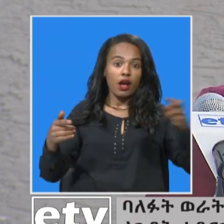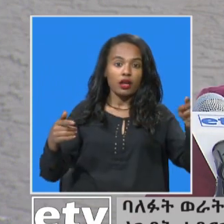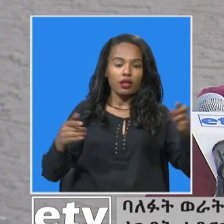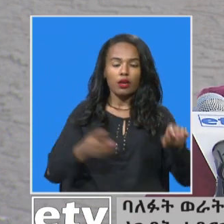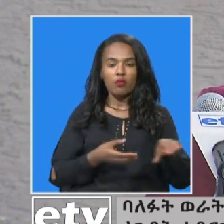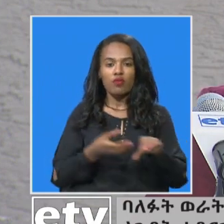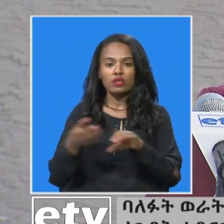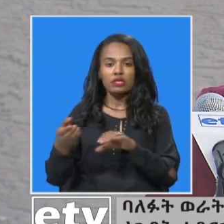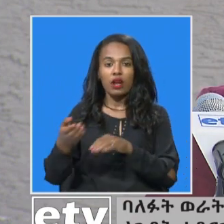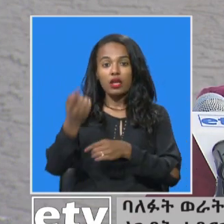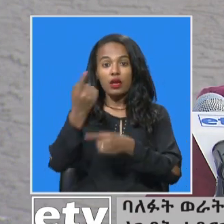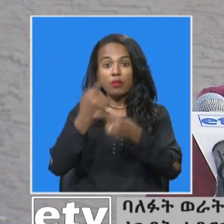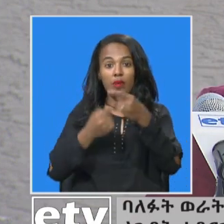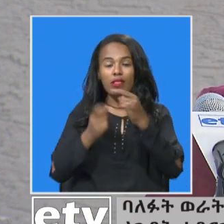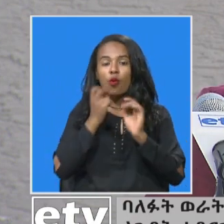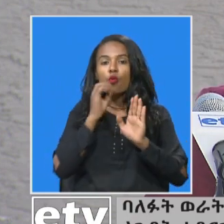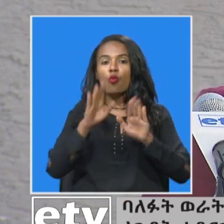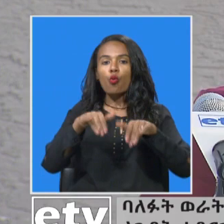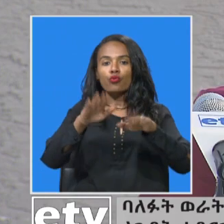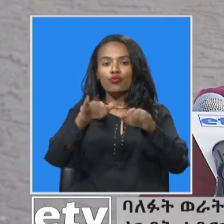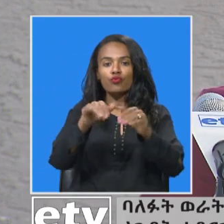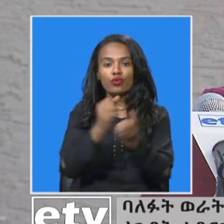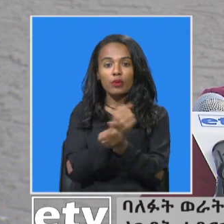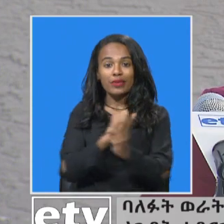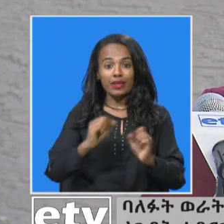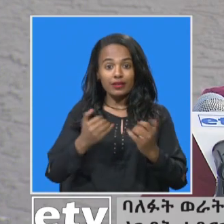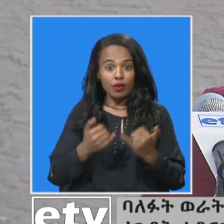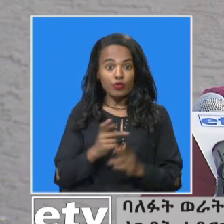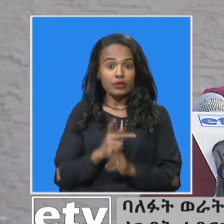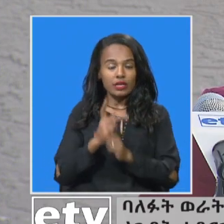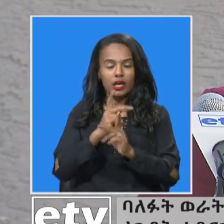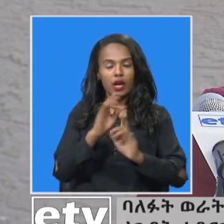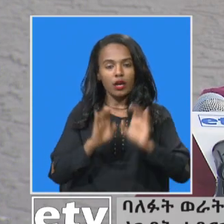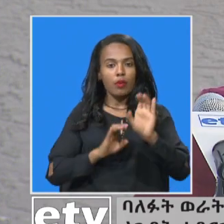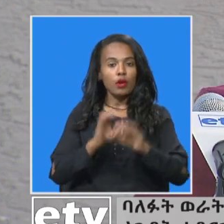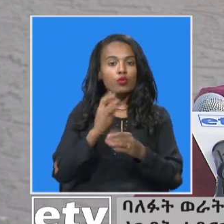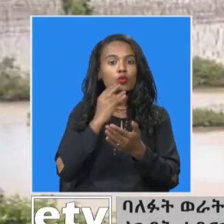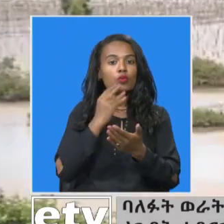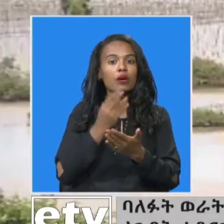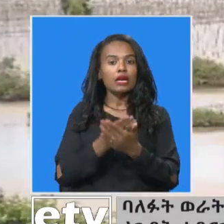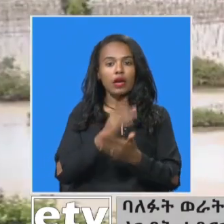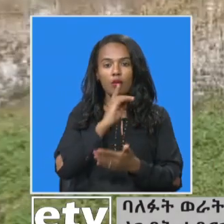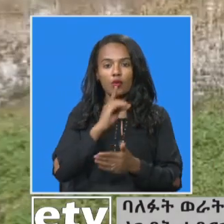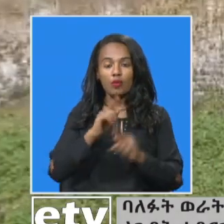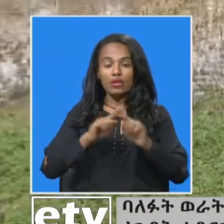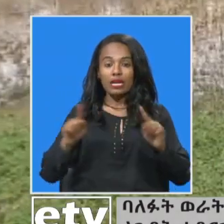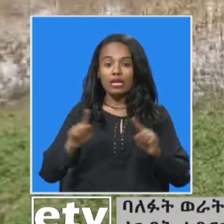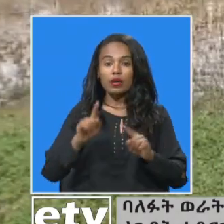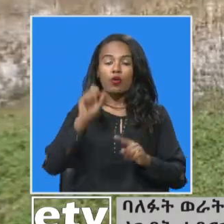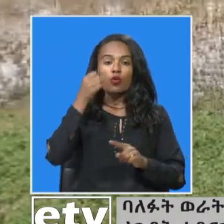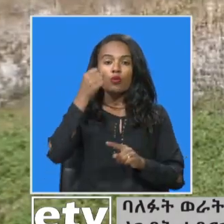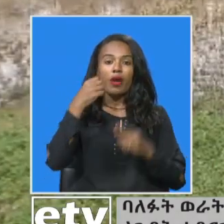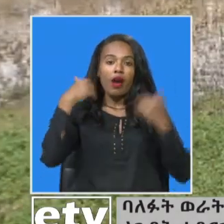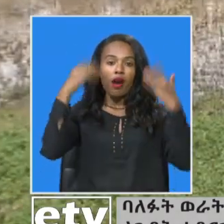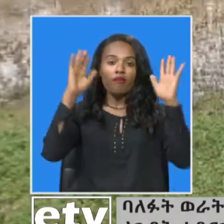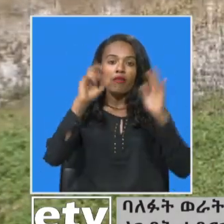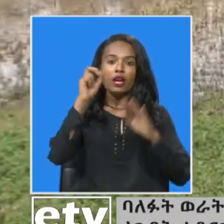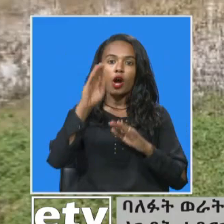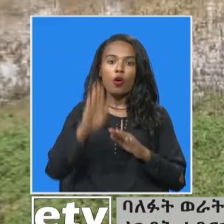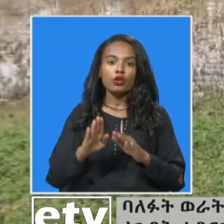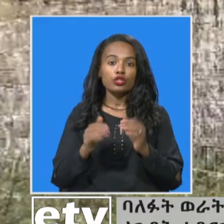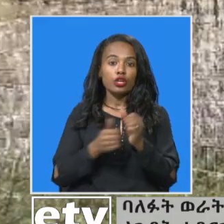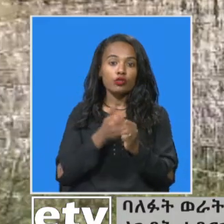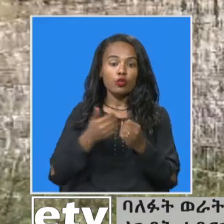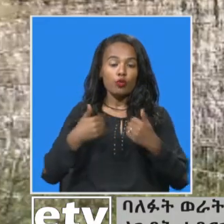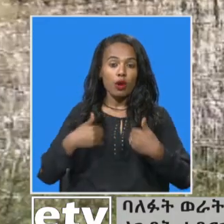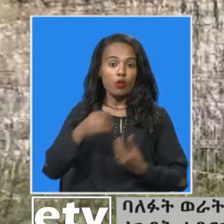የሚፈስና የሚመጣውን ጎርፍ ለመታደግ አሁንም ጥንቃቄ ቢያደርጉ መልካም ነው። በተለይም በኦሮሚያና አፋር የአዋሽን ወንዝ ተከትሎ